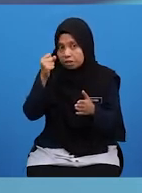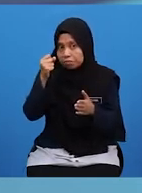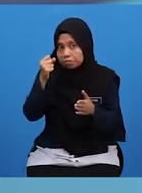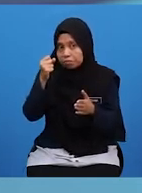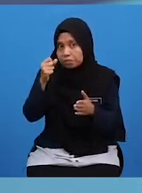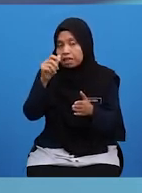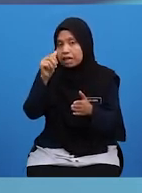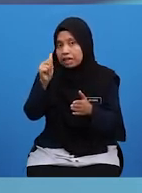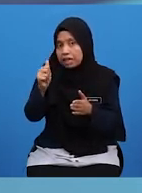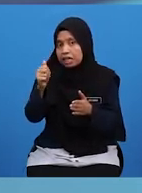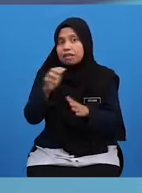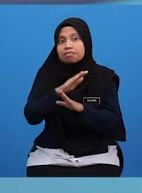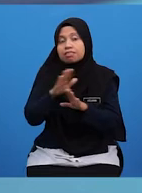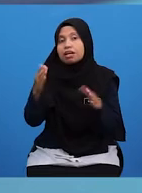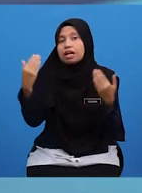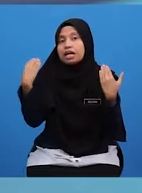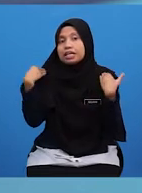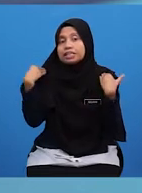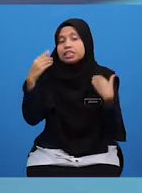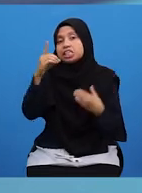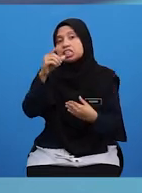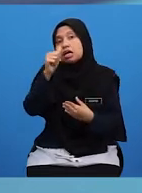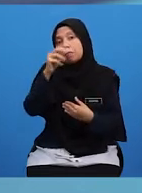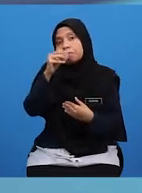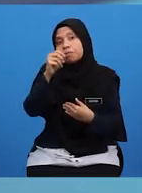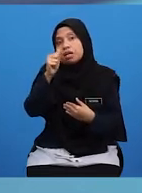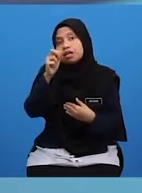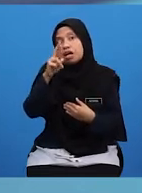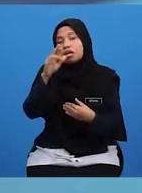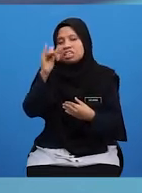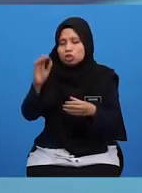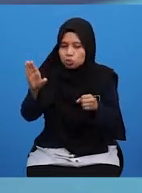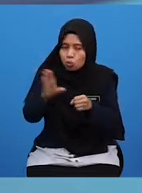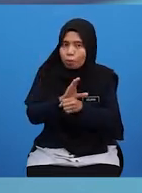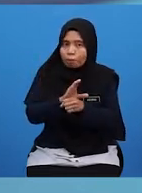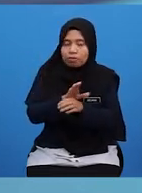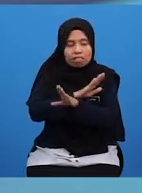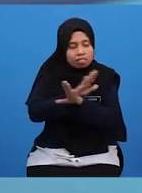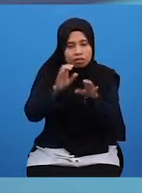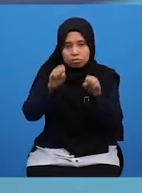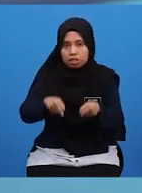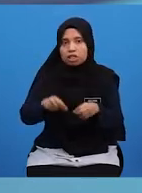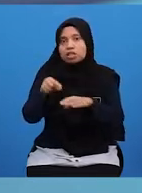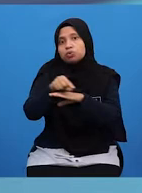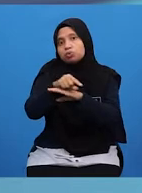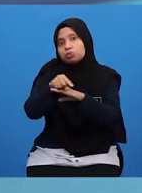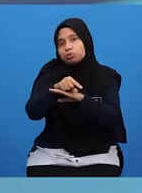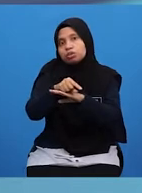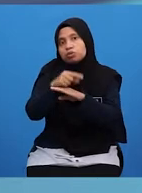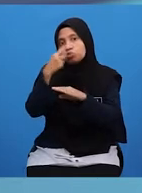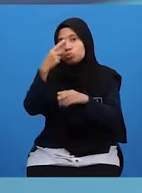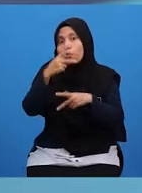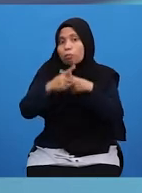A tidak mempunyai kandungan damar yang mencukupi. Ia tidak sesuai untuk digunakan bagi